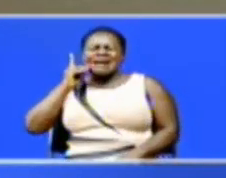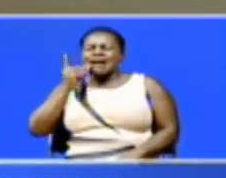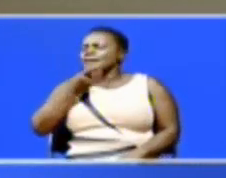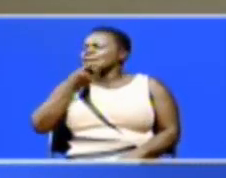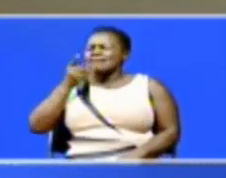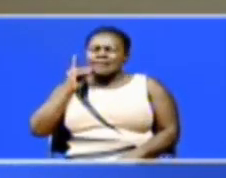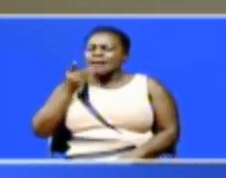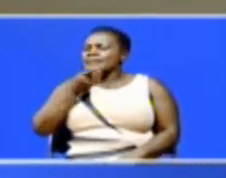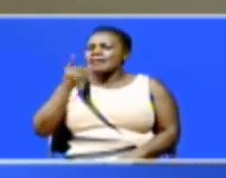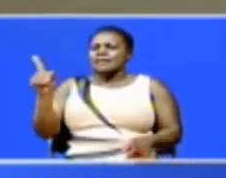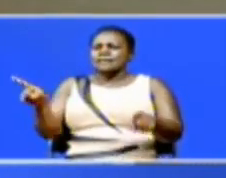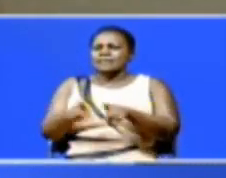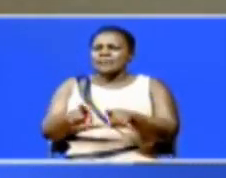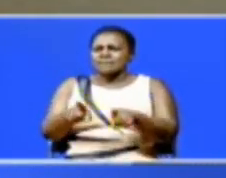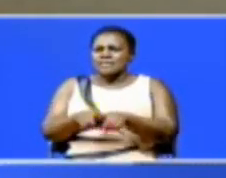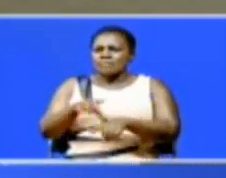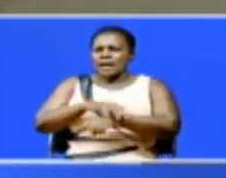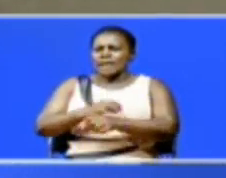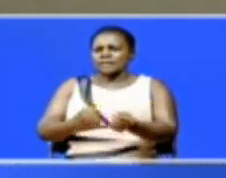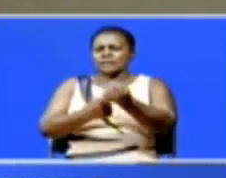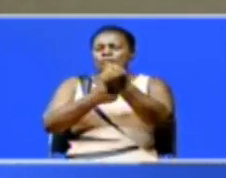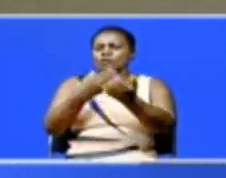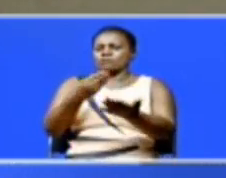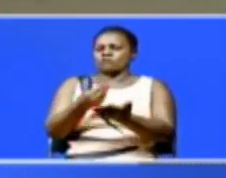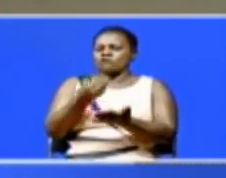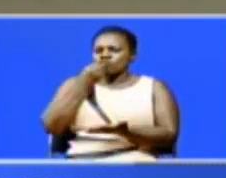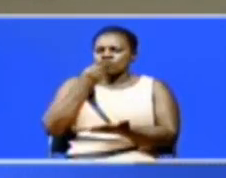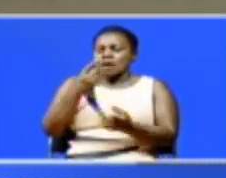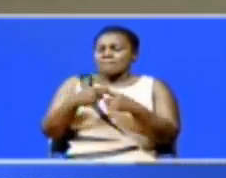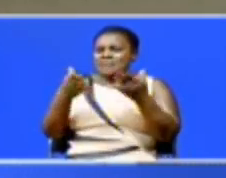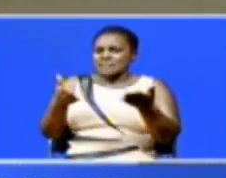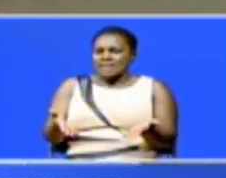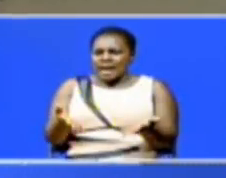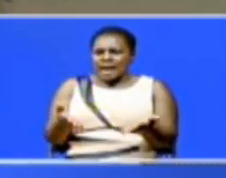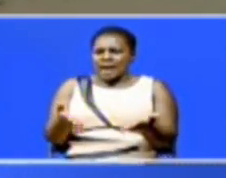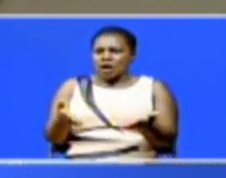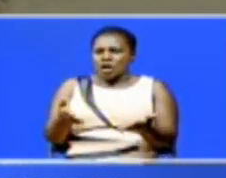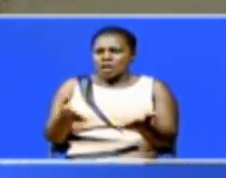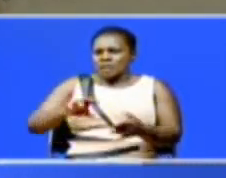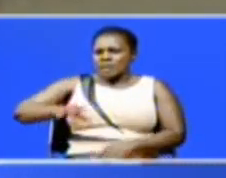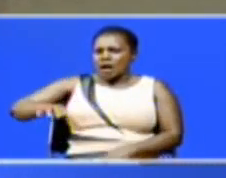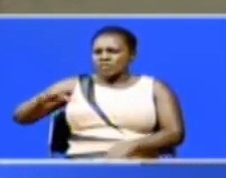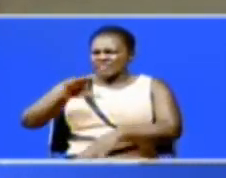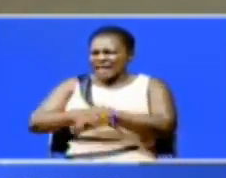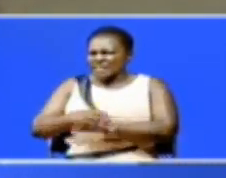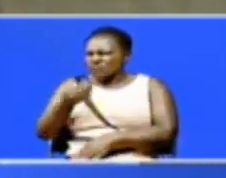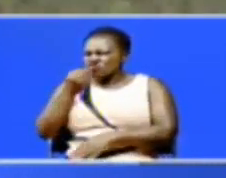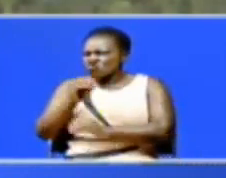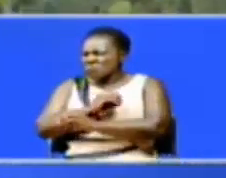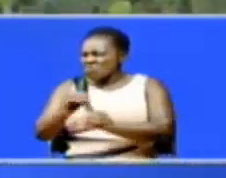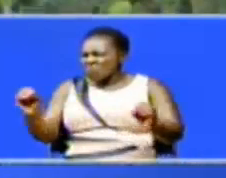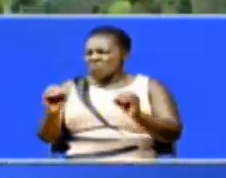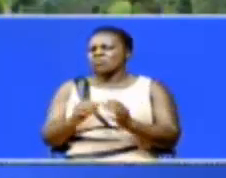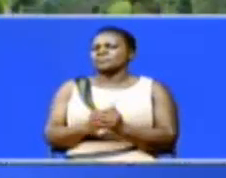was also getting relief. But since we took over, Machakos is no longer among the counties that receive relief